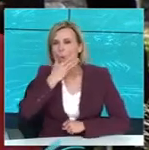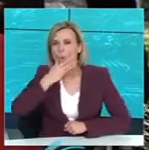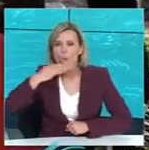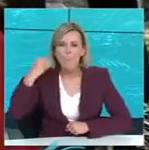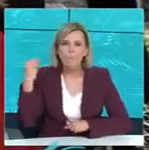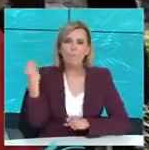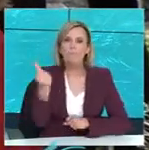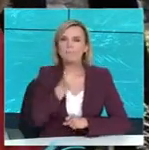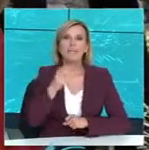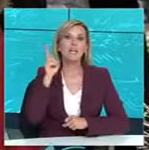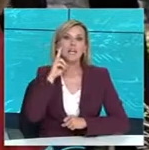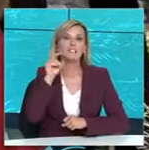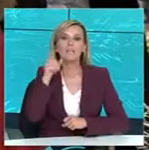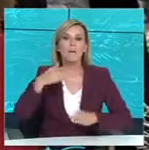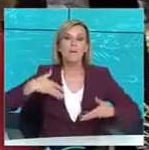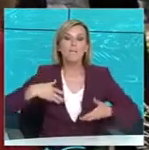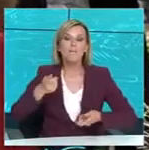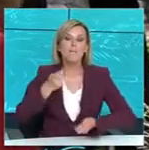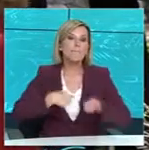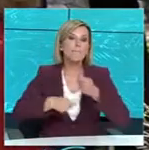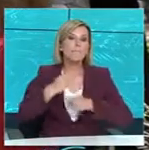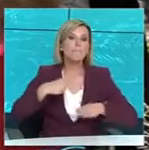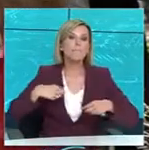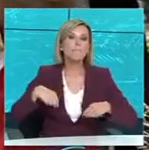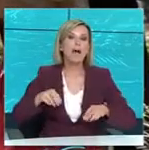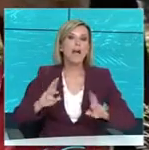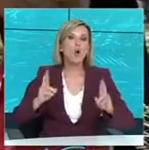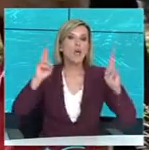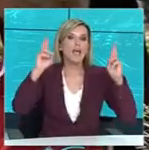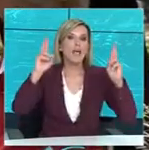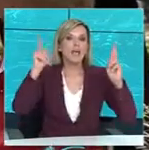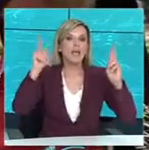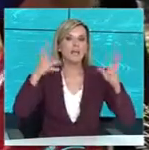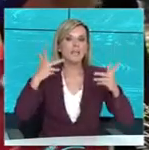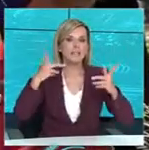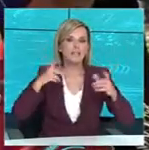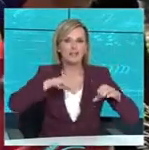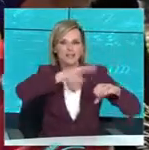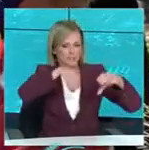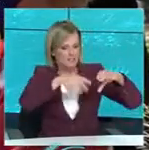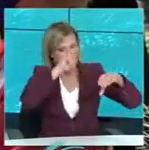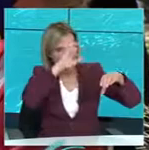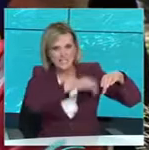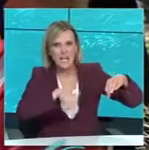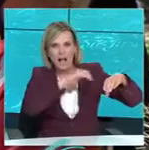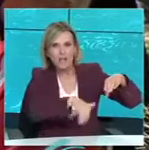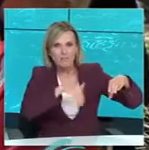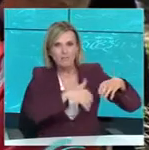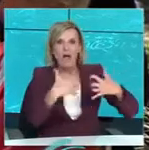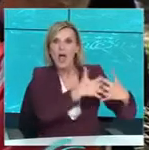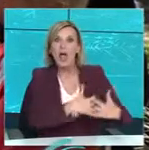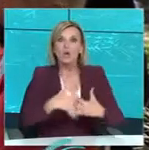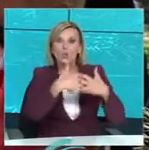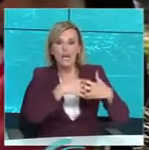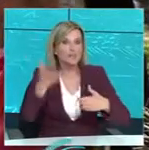την οποία παραγόταν η μεγαλύτερη παραγωγή ενέργειας μέσα από τα λιγνητικά εργοστάσια, τα οποία κλείσαν. Είναι